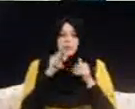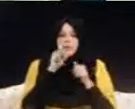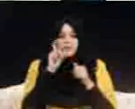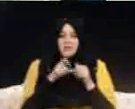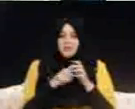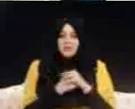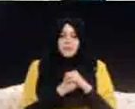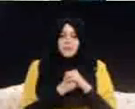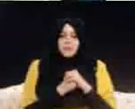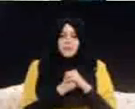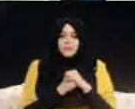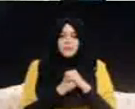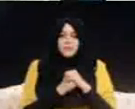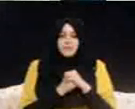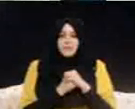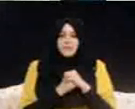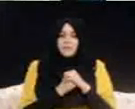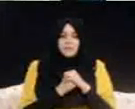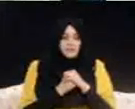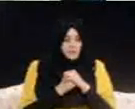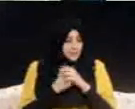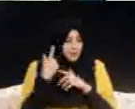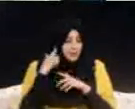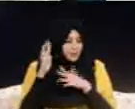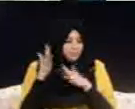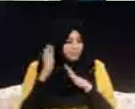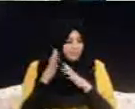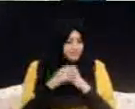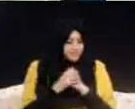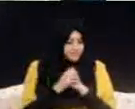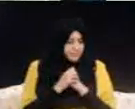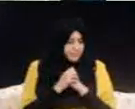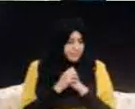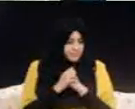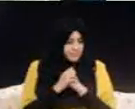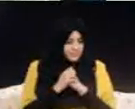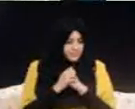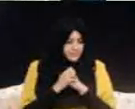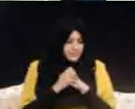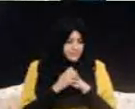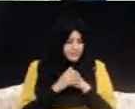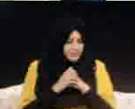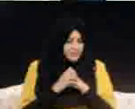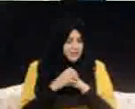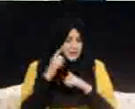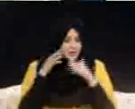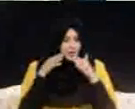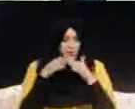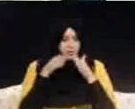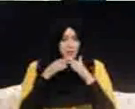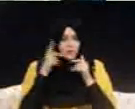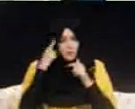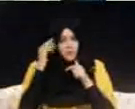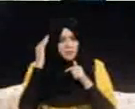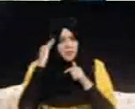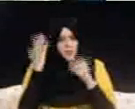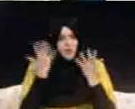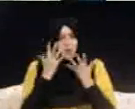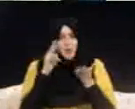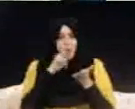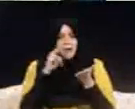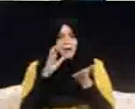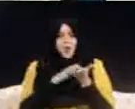حبيت نعطيه نصيحة. تفضلي. أنا مانيش قاية، مانيش نقرأ القرآن، بصح في قلبي بزاف القرآن، مانيش